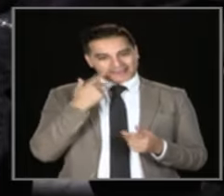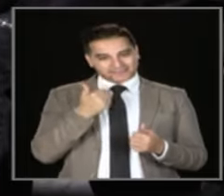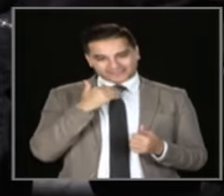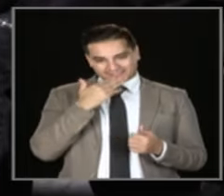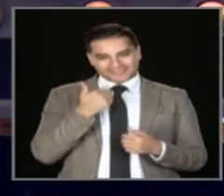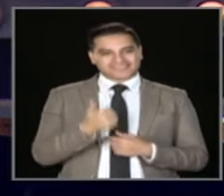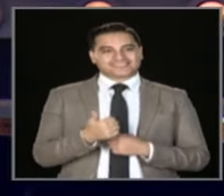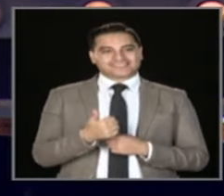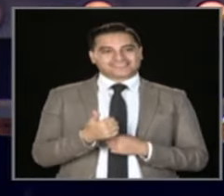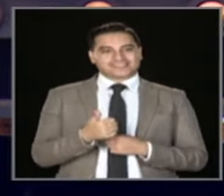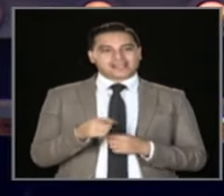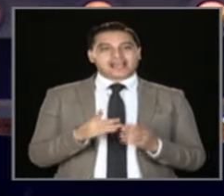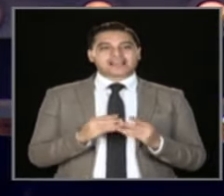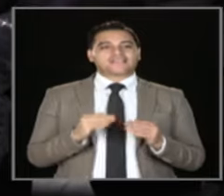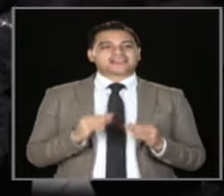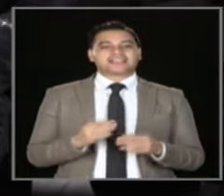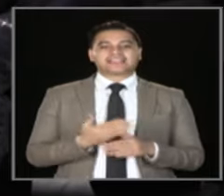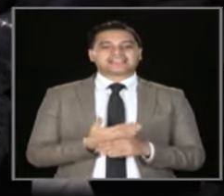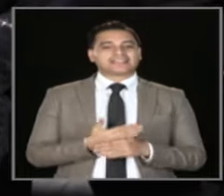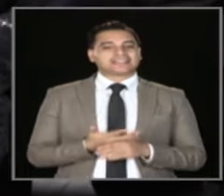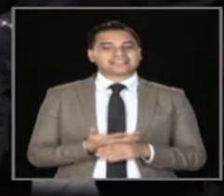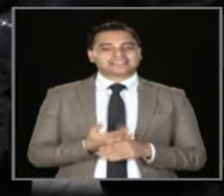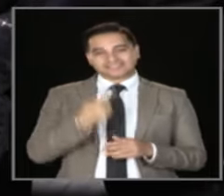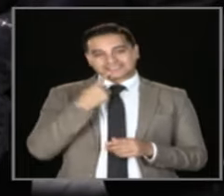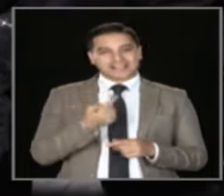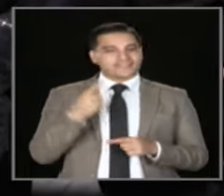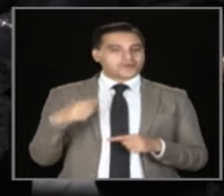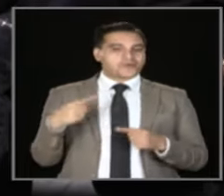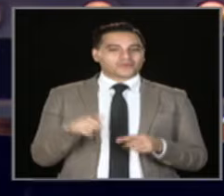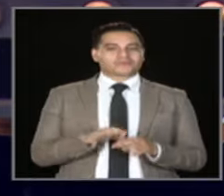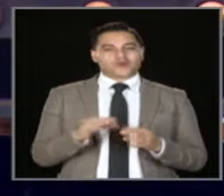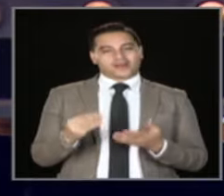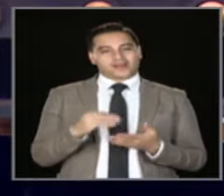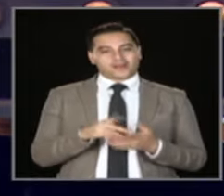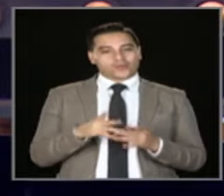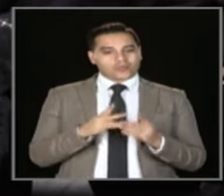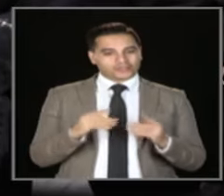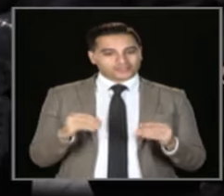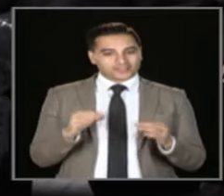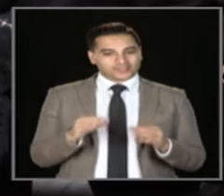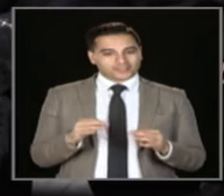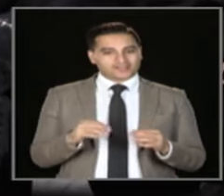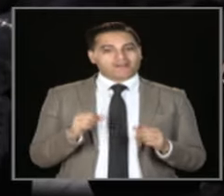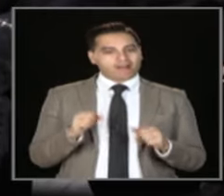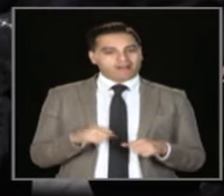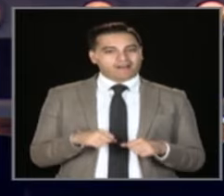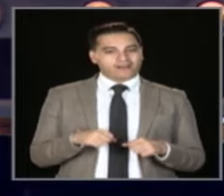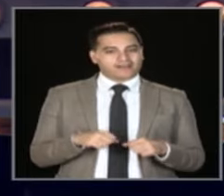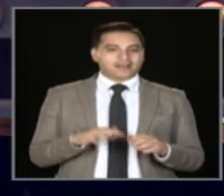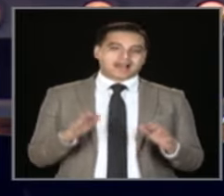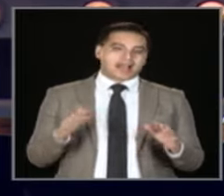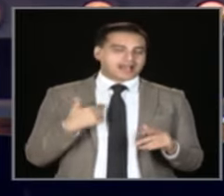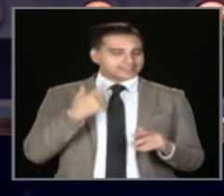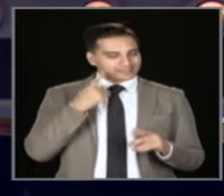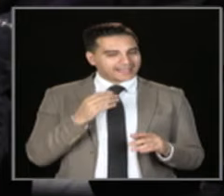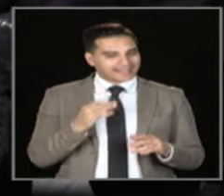الحمد لله. اختفيتي الموسم اللي فات ورجعتي تاني، وحشناكي؟ اه. لا انا